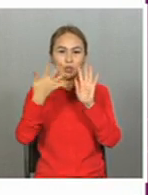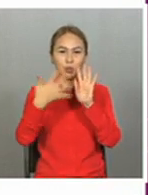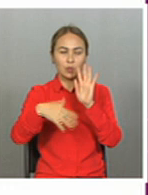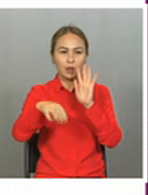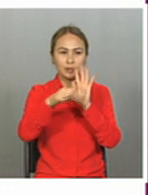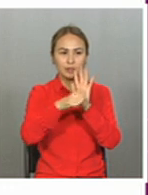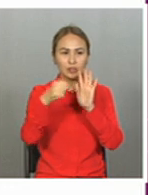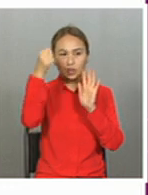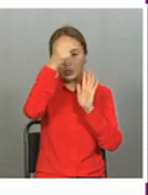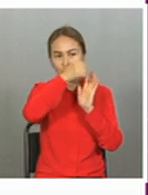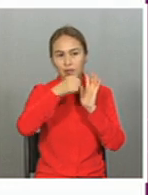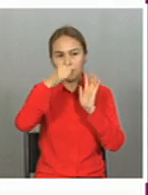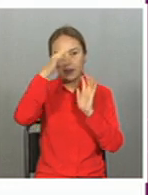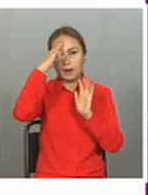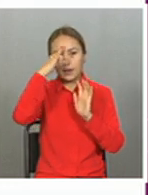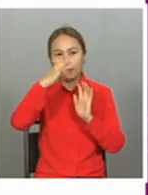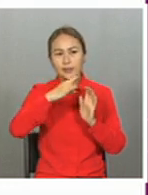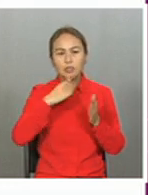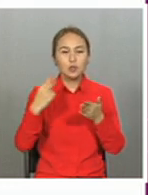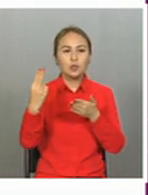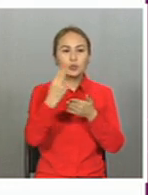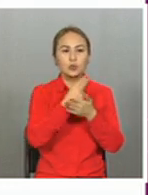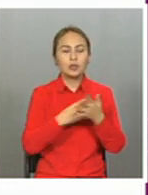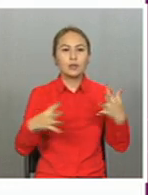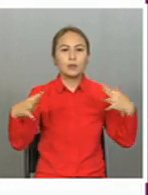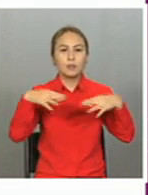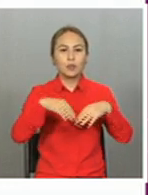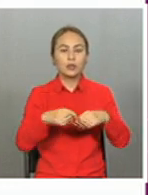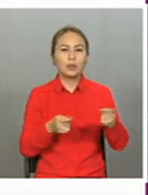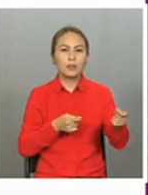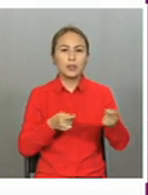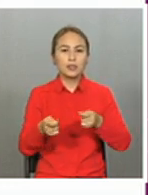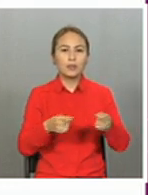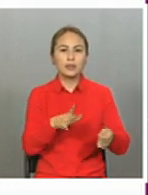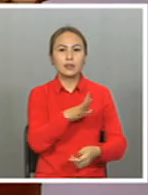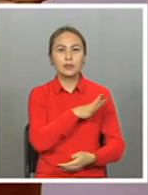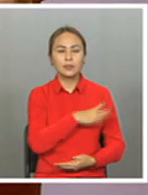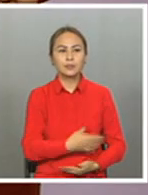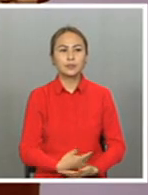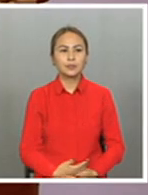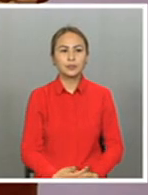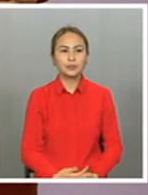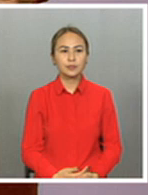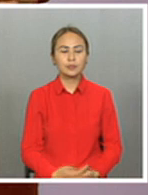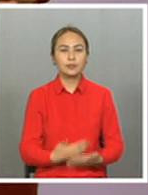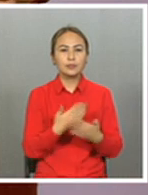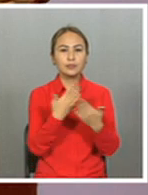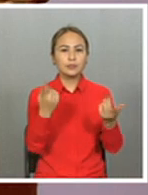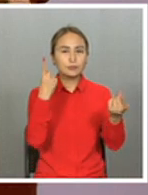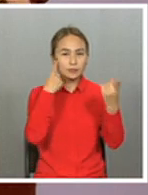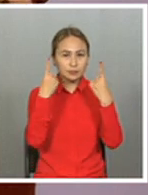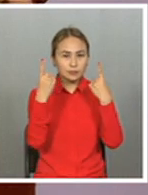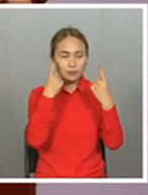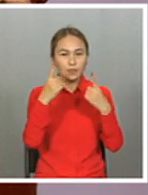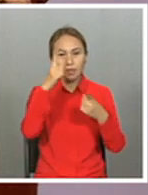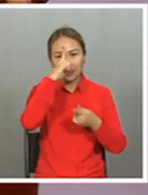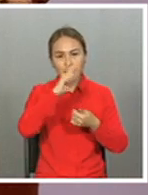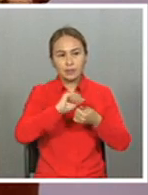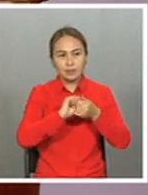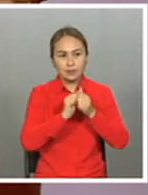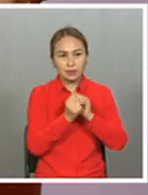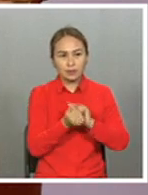1945-1956 жылдары Қазақстан суретшілер одағын басқарды. Бұл ақпараттарды естеріңе